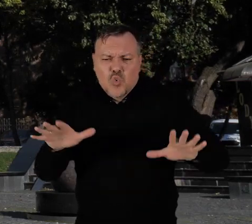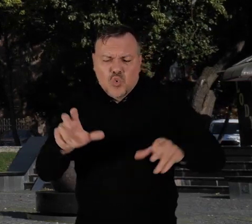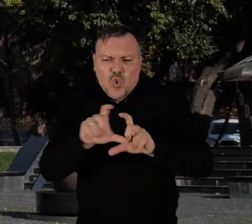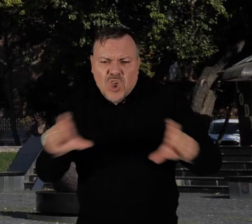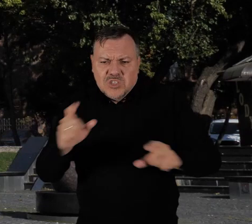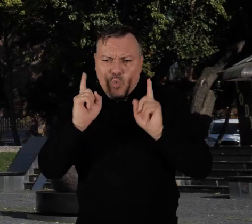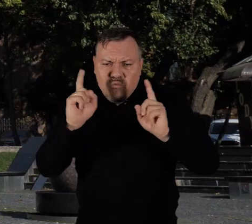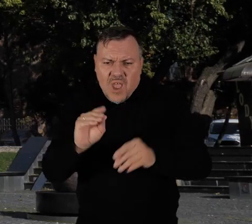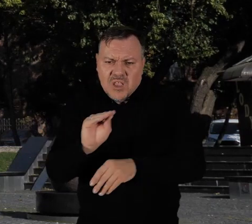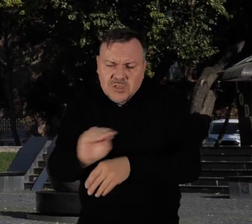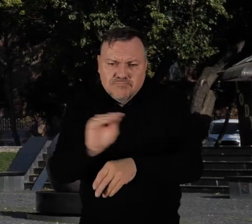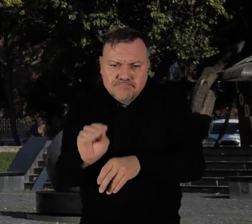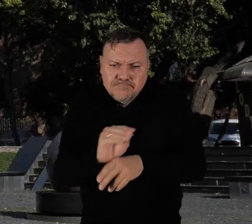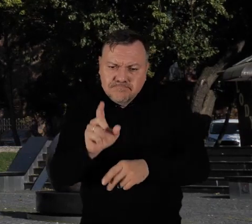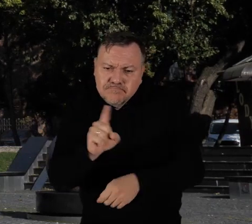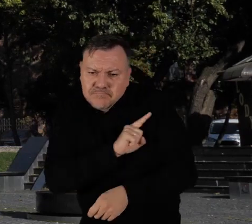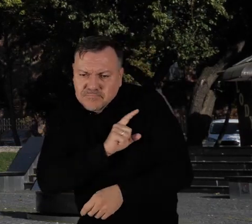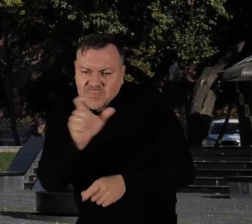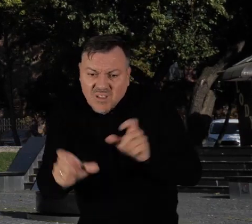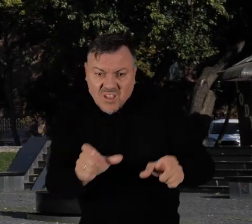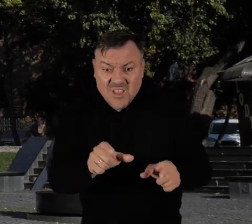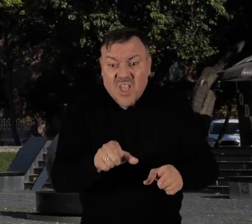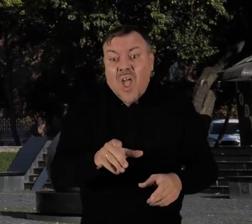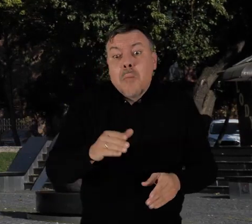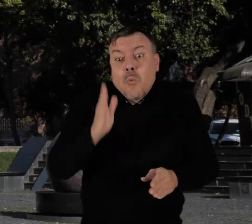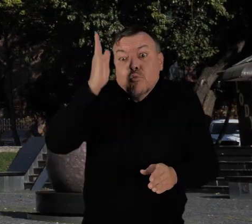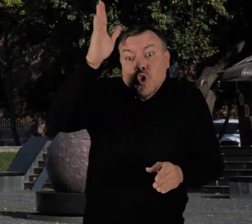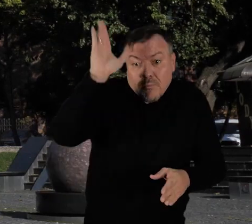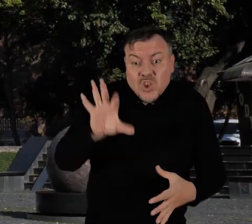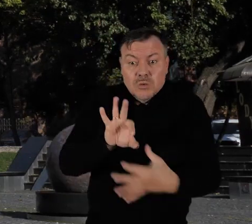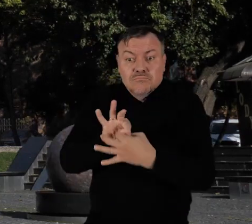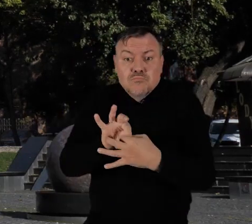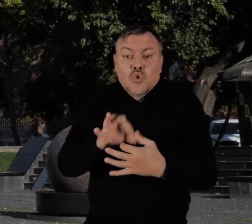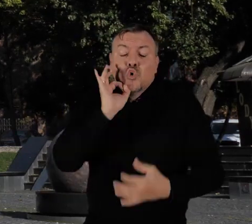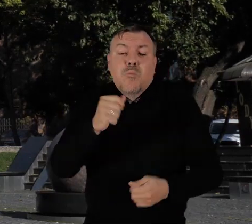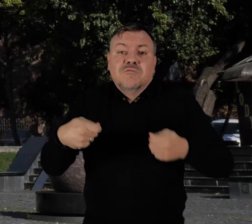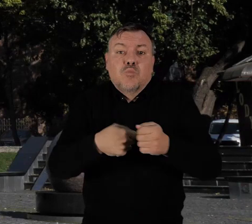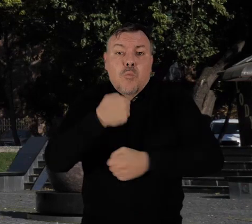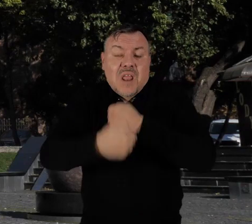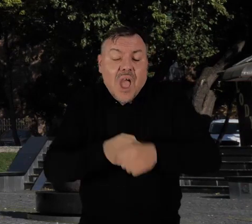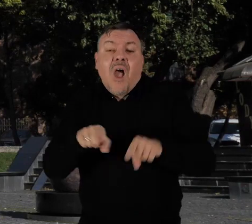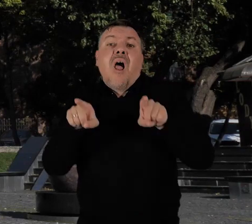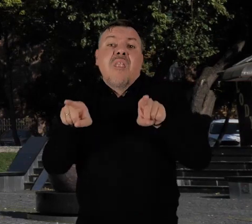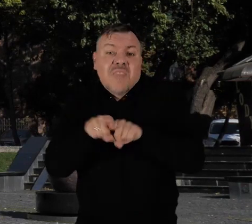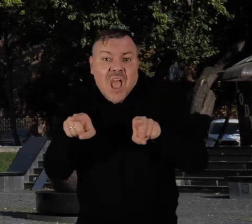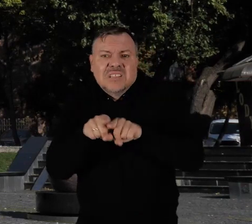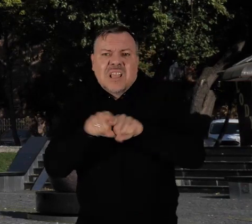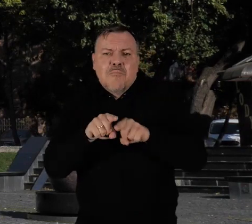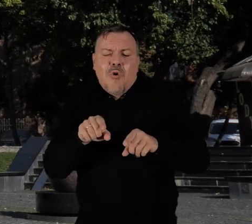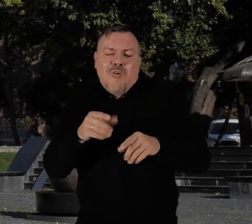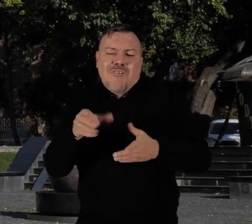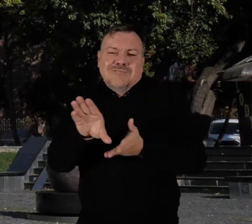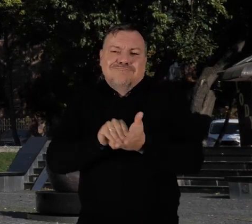i uwagi, i to nie tylko ze względów pragmatycznych, żeby zapewnić sobie w przyszłości dobrych współpracowników, lecz również ze